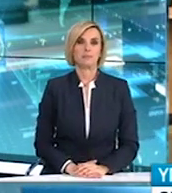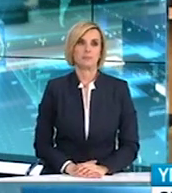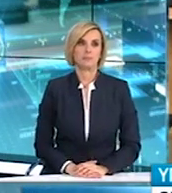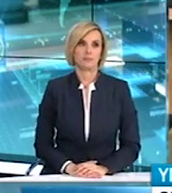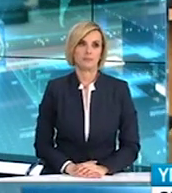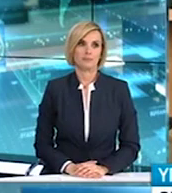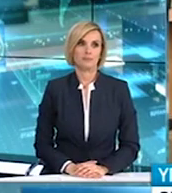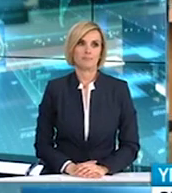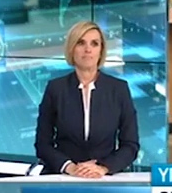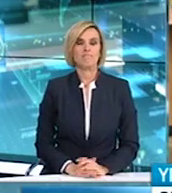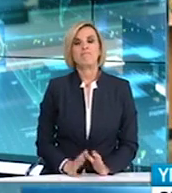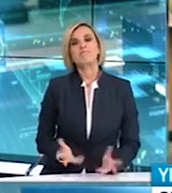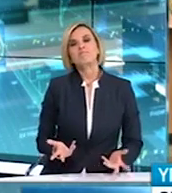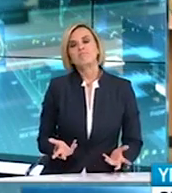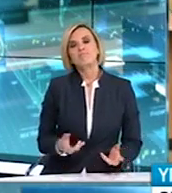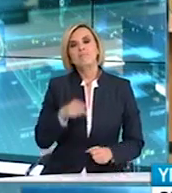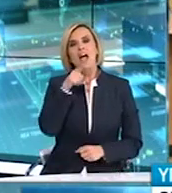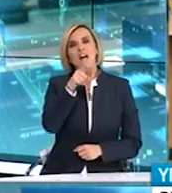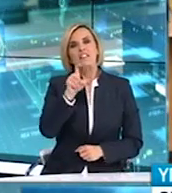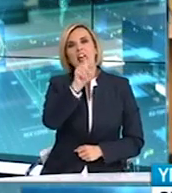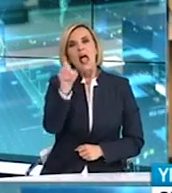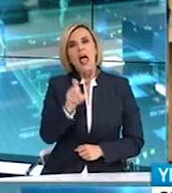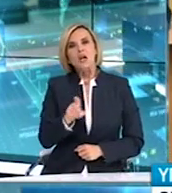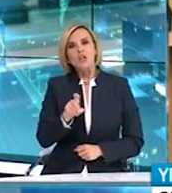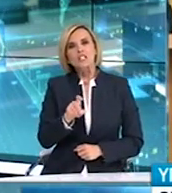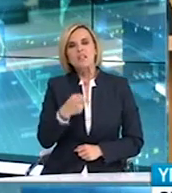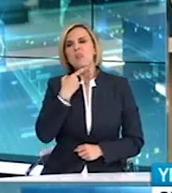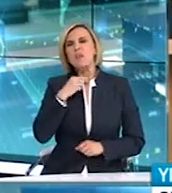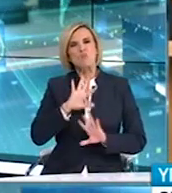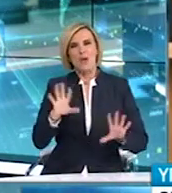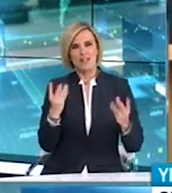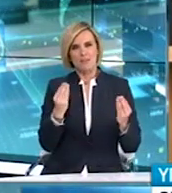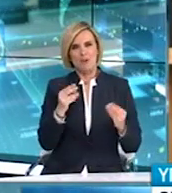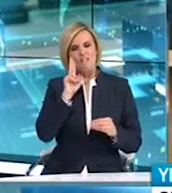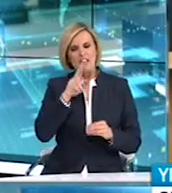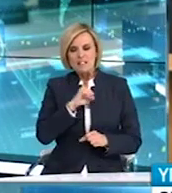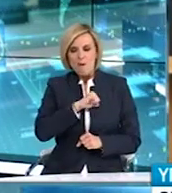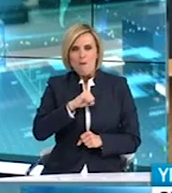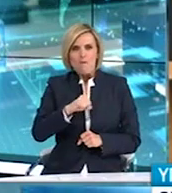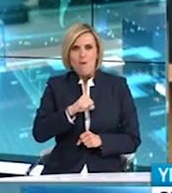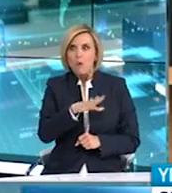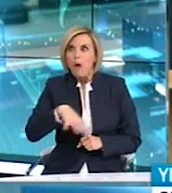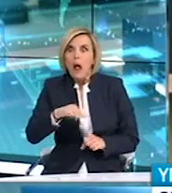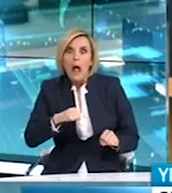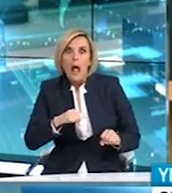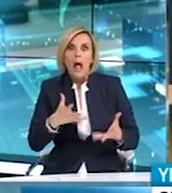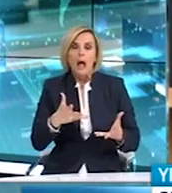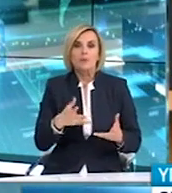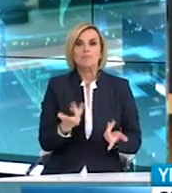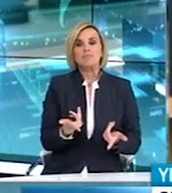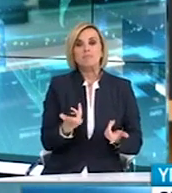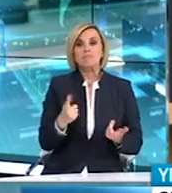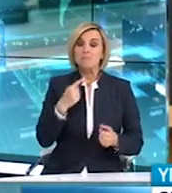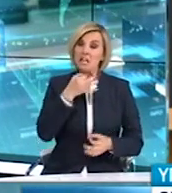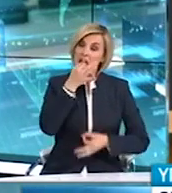Διακρίνω μια αίσθηση έτσι να σκορπίσει το φόβο η αγαπητή δημοσιογράφος, η οποία δεν μου αρέσει, να σας πω ειλικρινά. Μιλάει για ένα νέο άτομο που